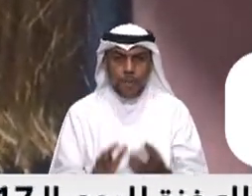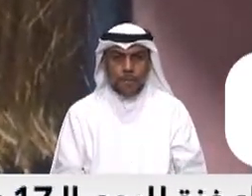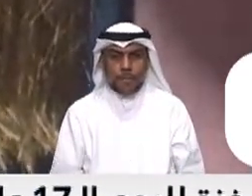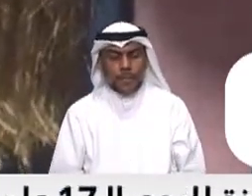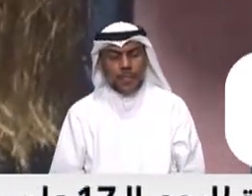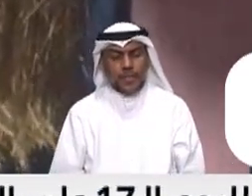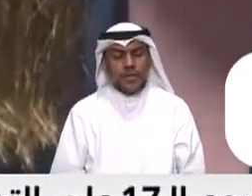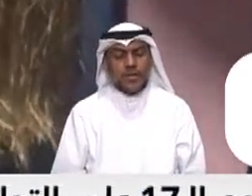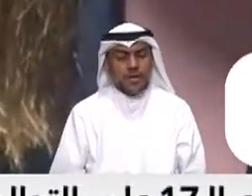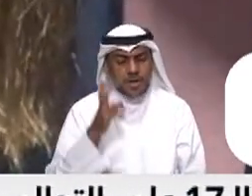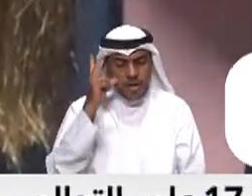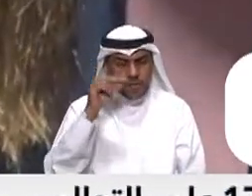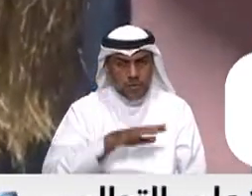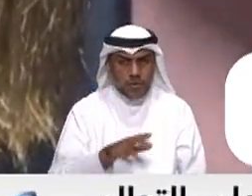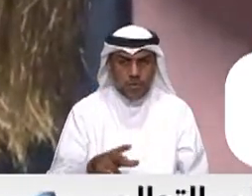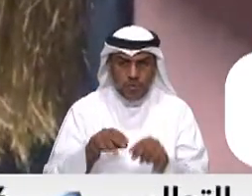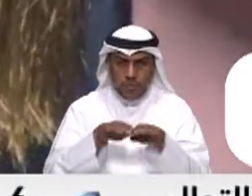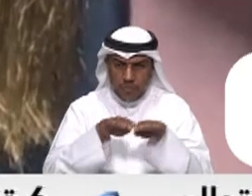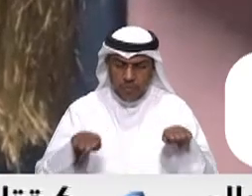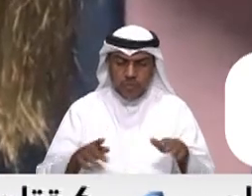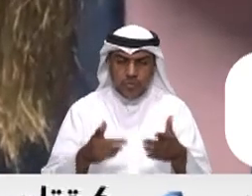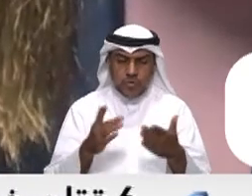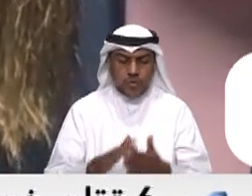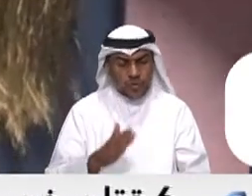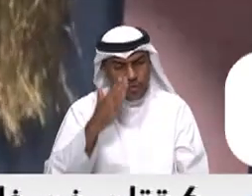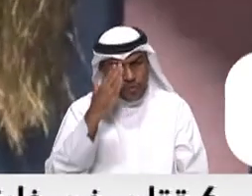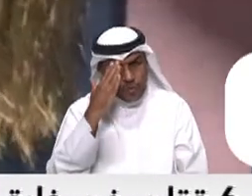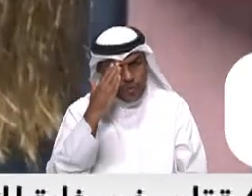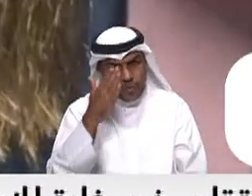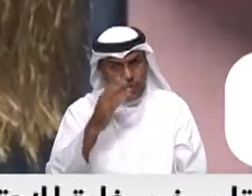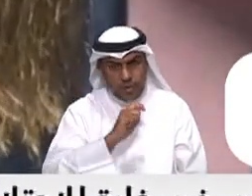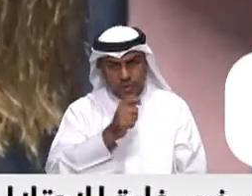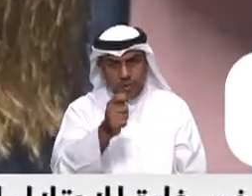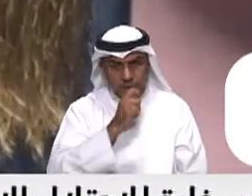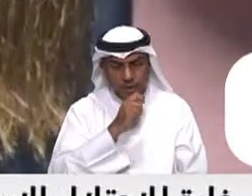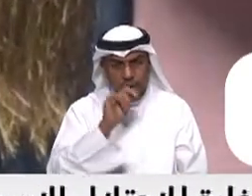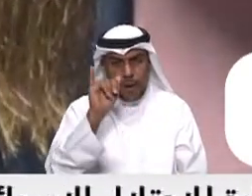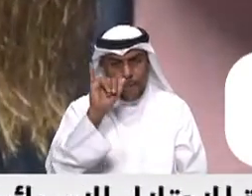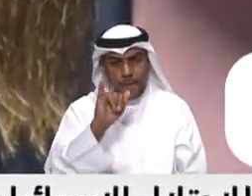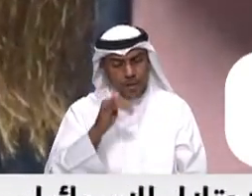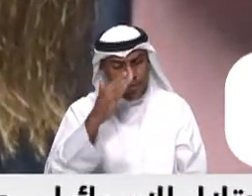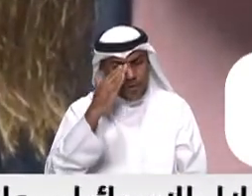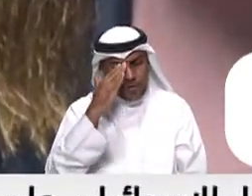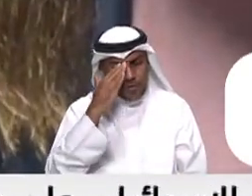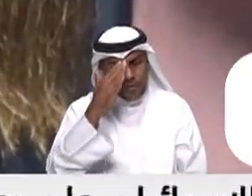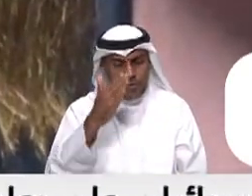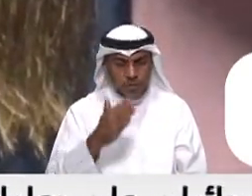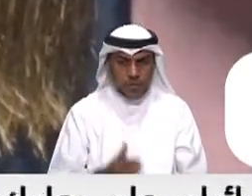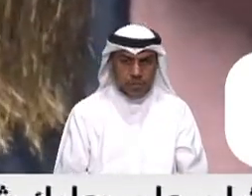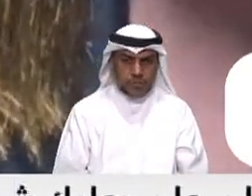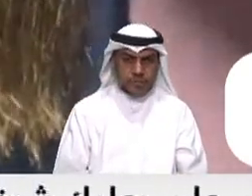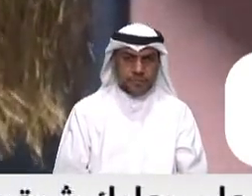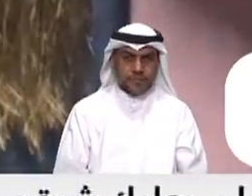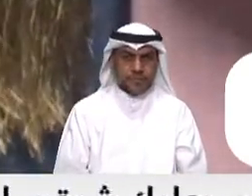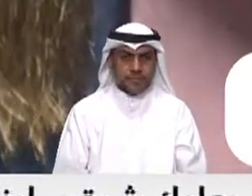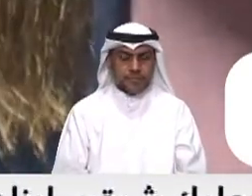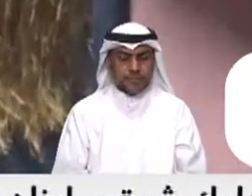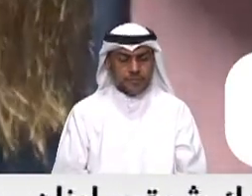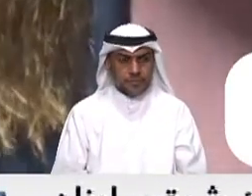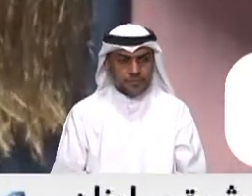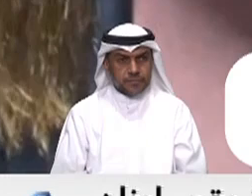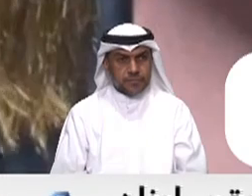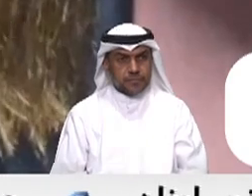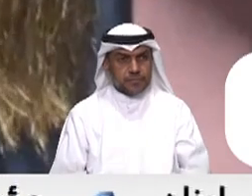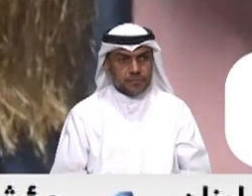في الجمهورية اللبنانية. كل الشكر والتقدير من بيروت مراسلة قناة الأخبار الزميلة مي فرحات. شكرا جزيلا لك مي على هذا